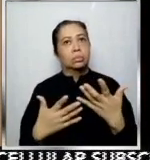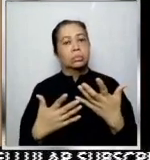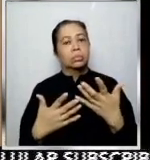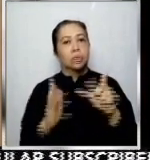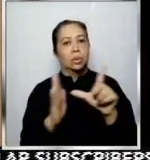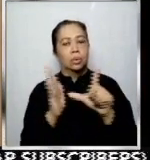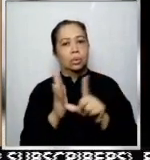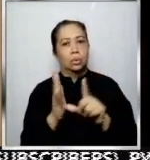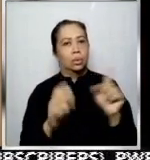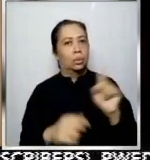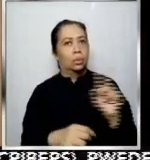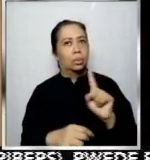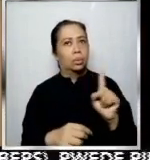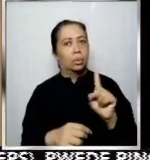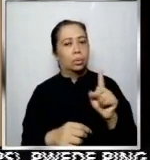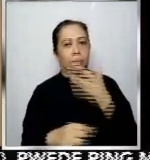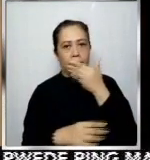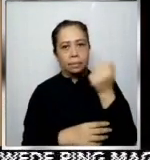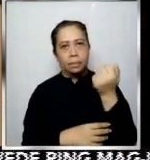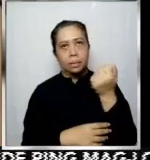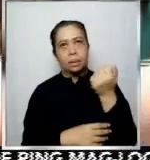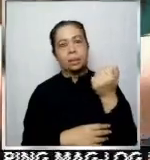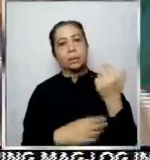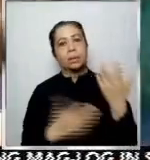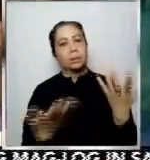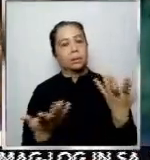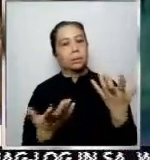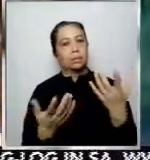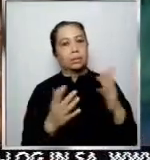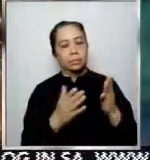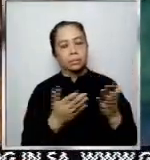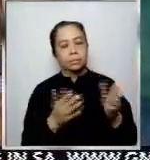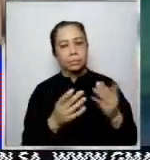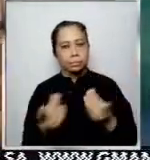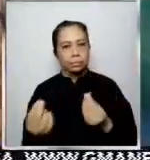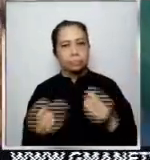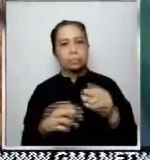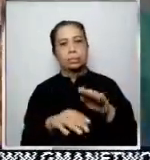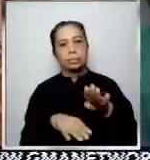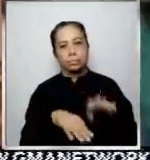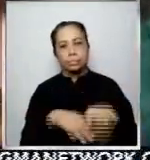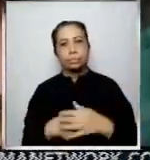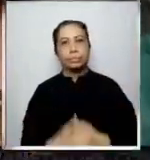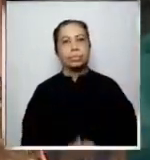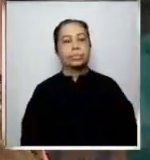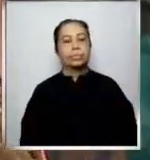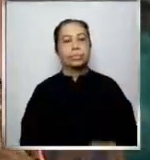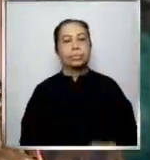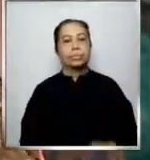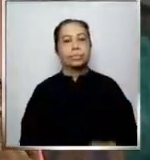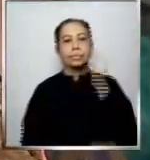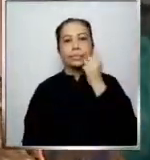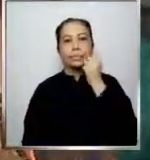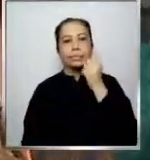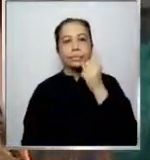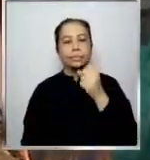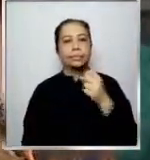yung best na ano namin na hakbang namin. Katrina Son, nakatutok 24 oras.